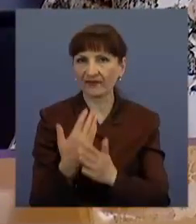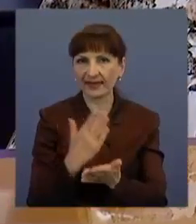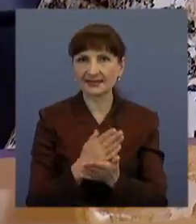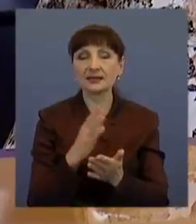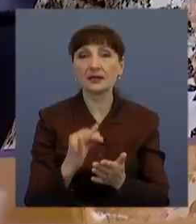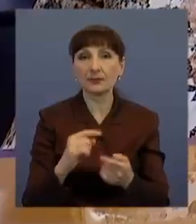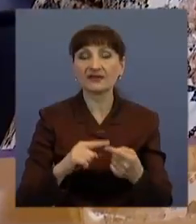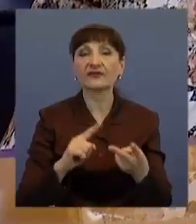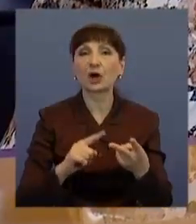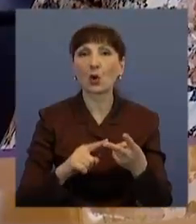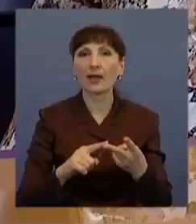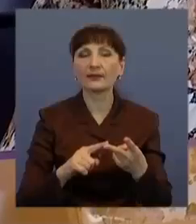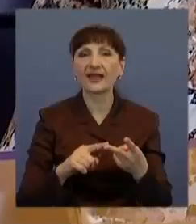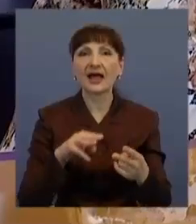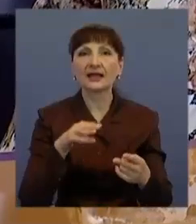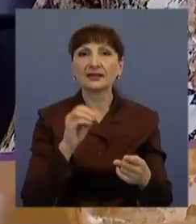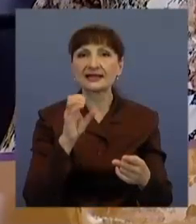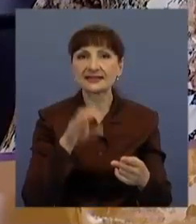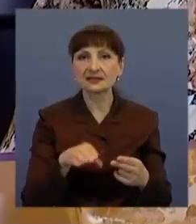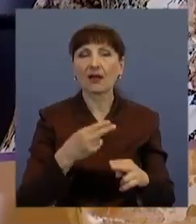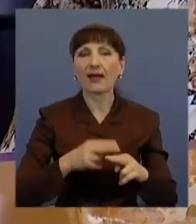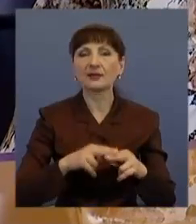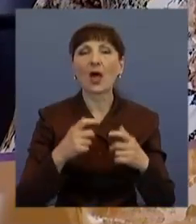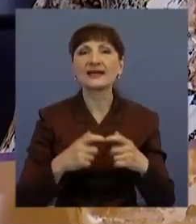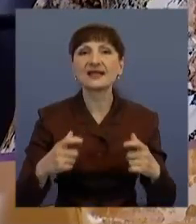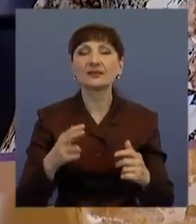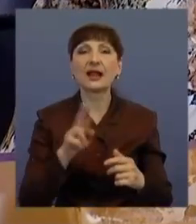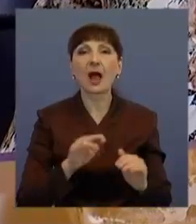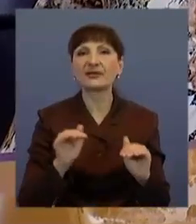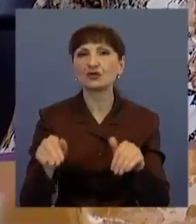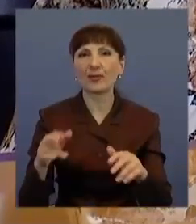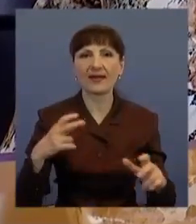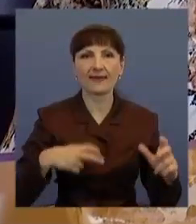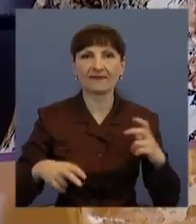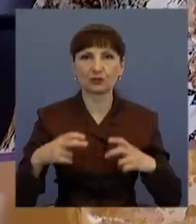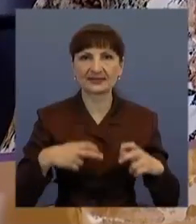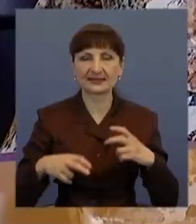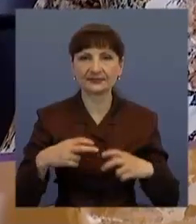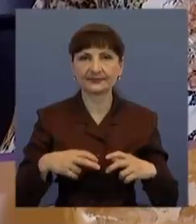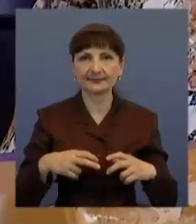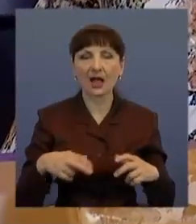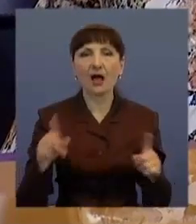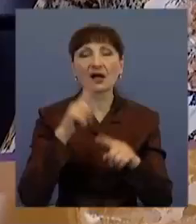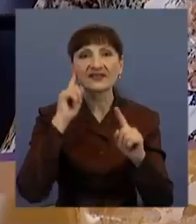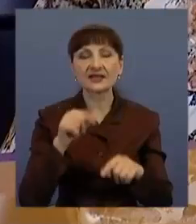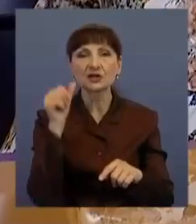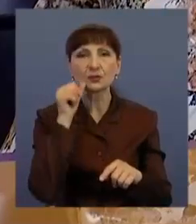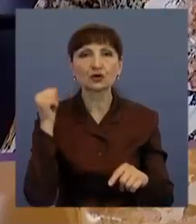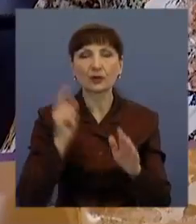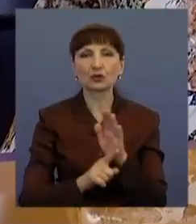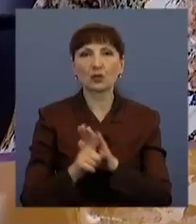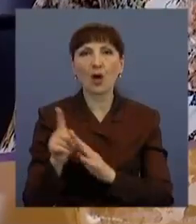во-вторых, тестовые задания, тест — это экзамен для поступления в ВУЗ. Угу. А как вы знаете, с прошлого года у